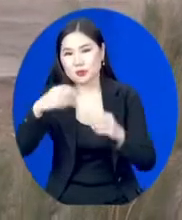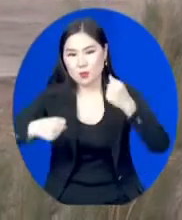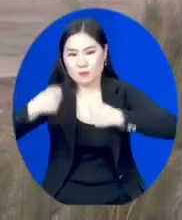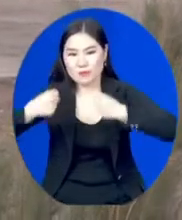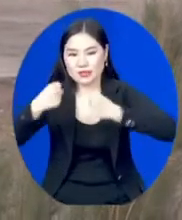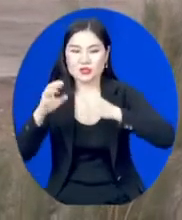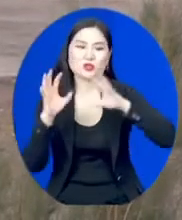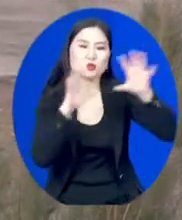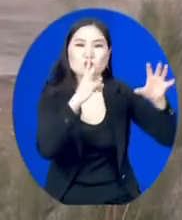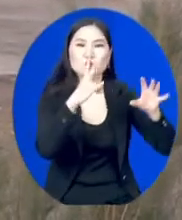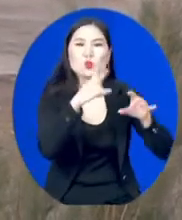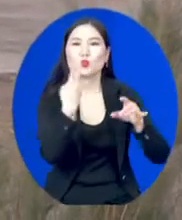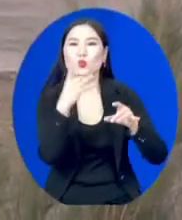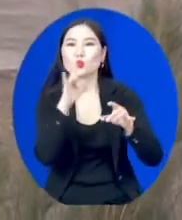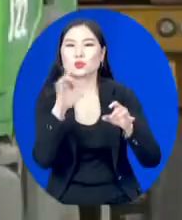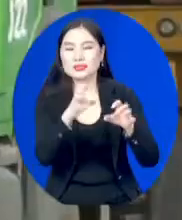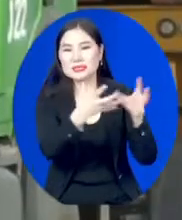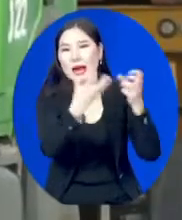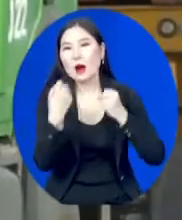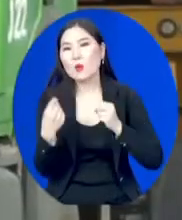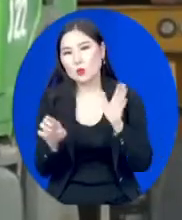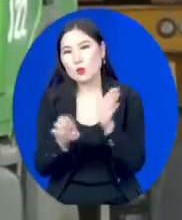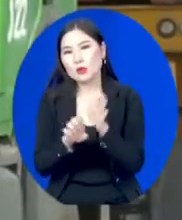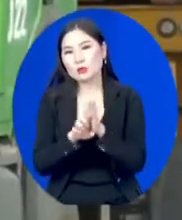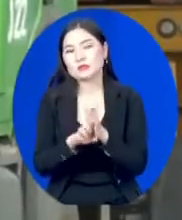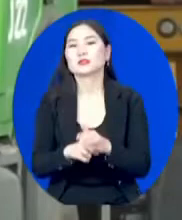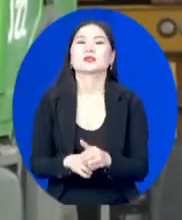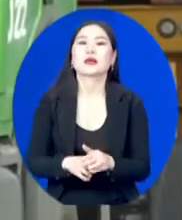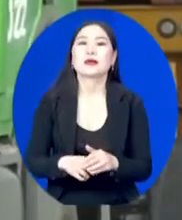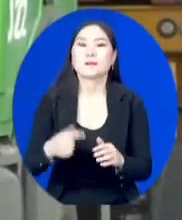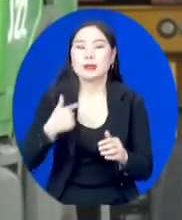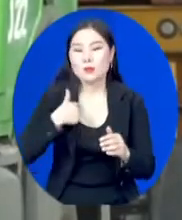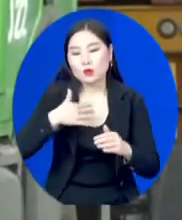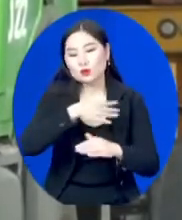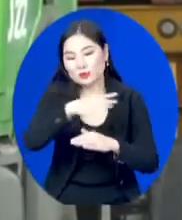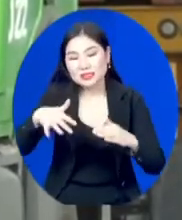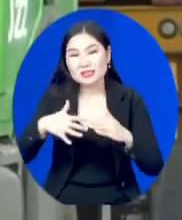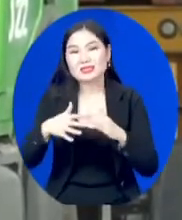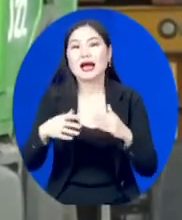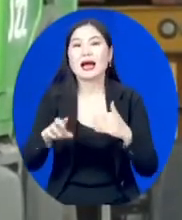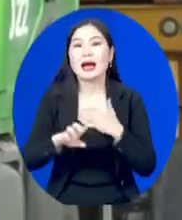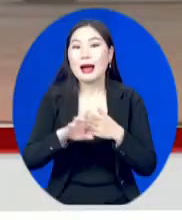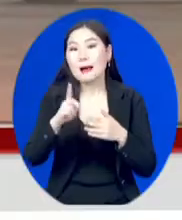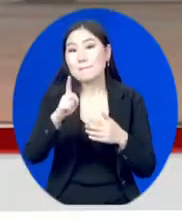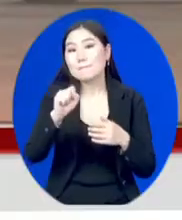авахд бэлэн гэж мэдгдээд байна. За гагцгүй монголчууд биднээс шалтгаалах нь.